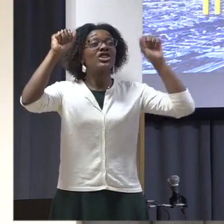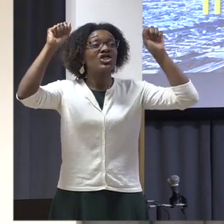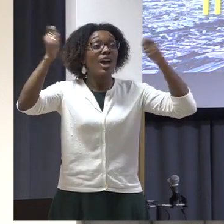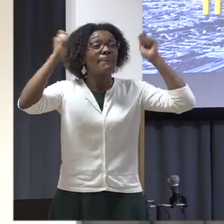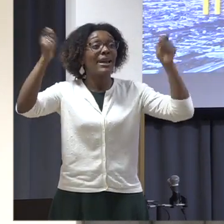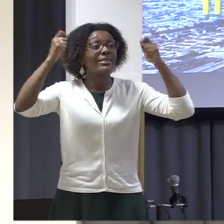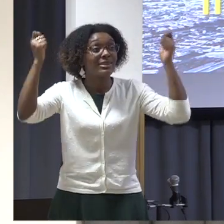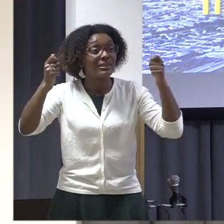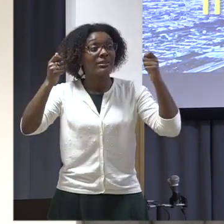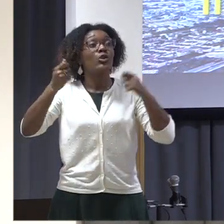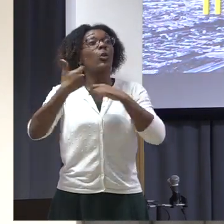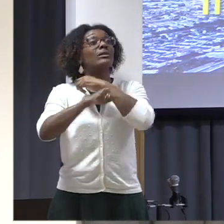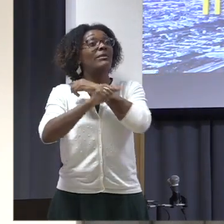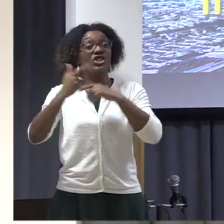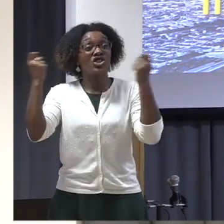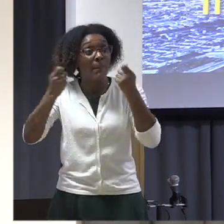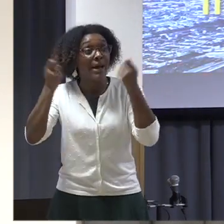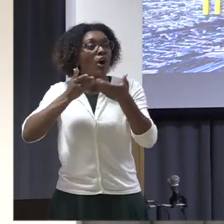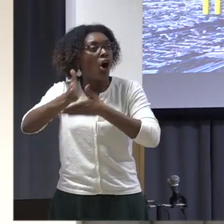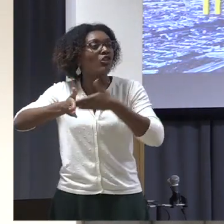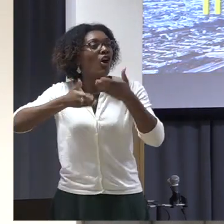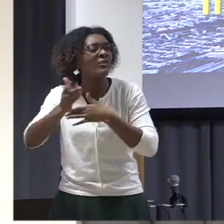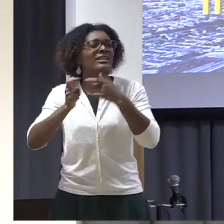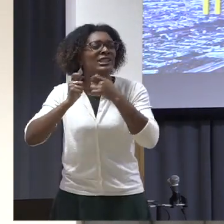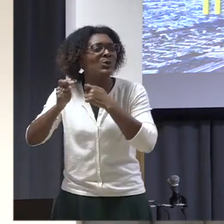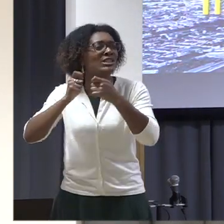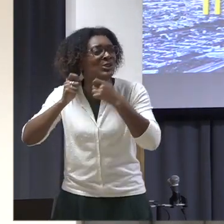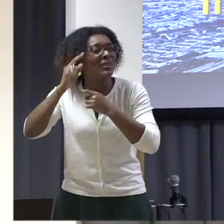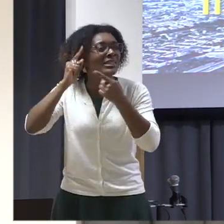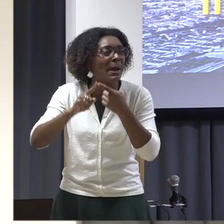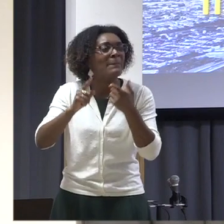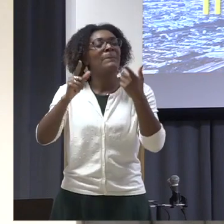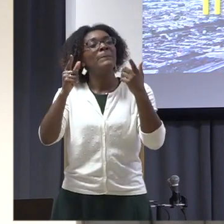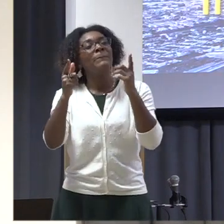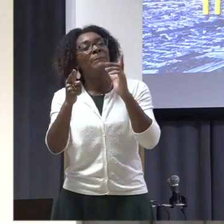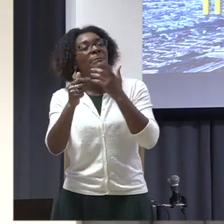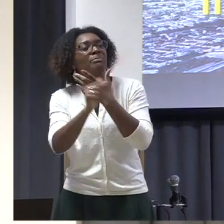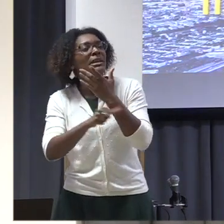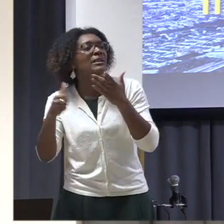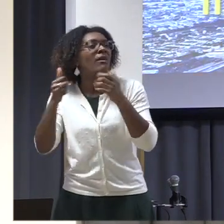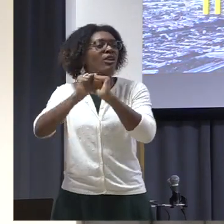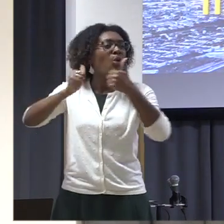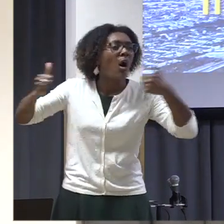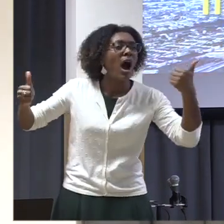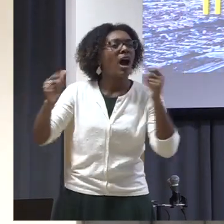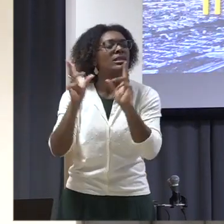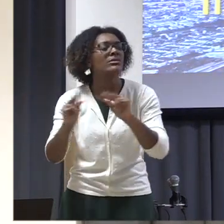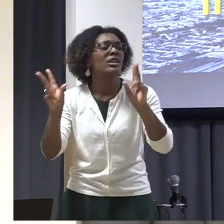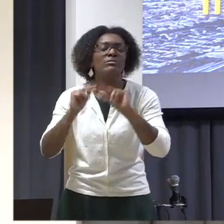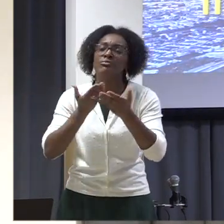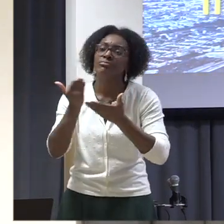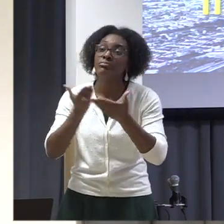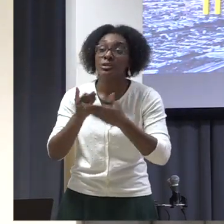discutera avec eux d'après les écritures expliquant et établissant que le christ